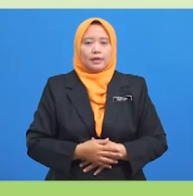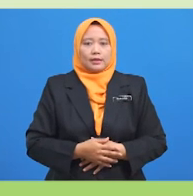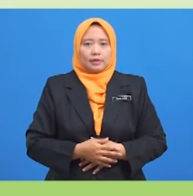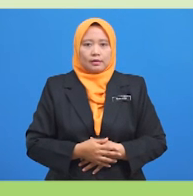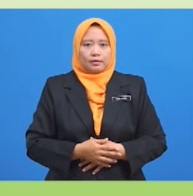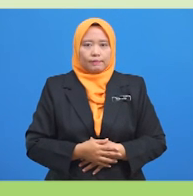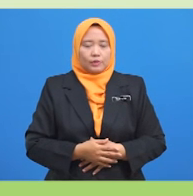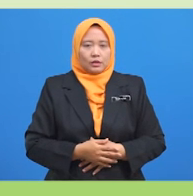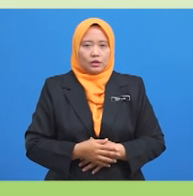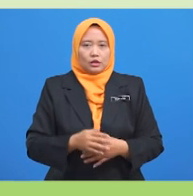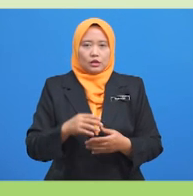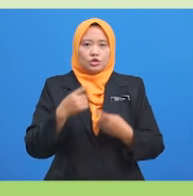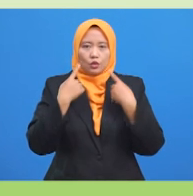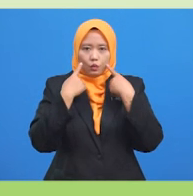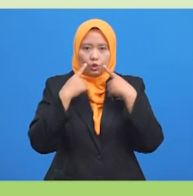berubah